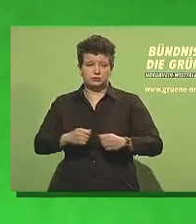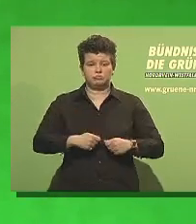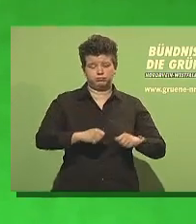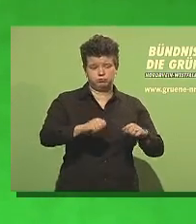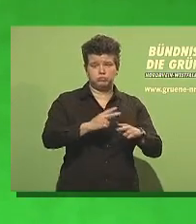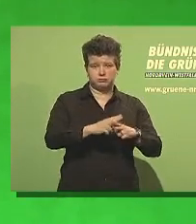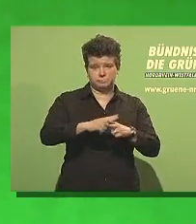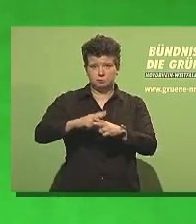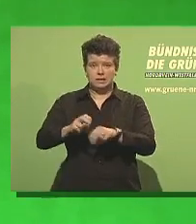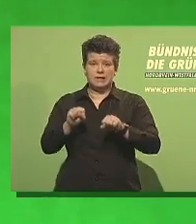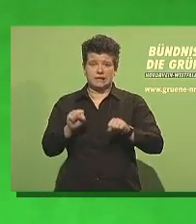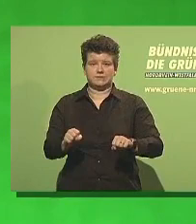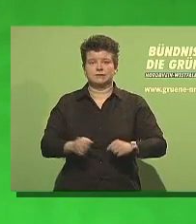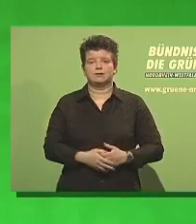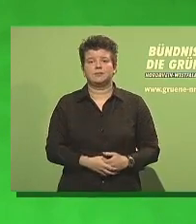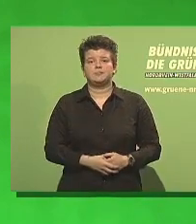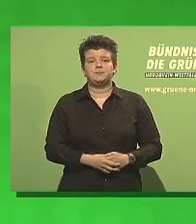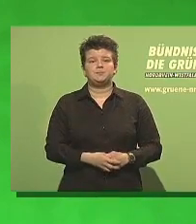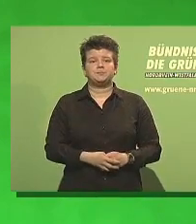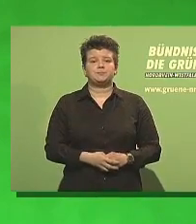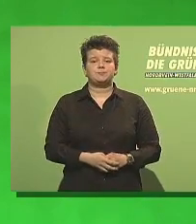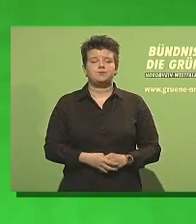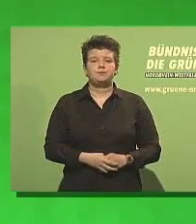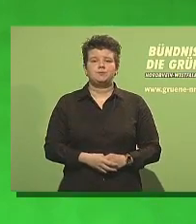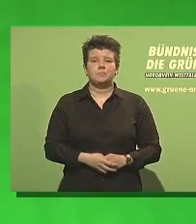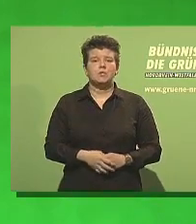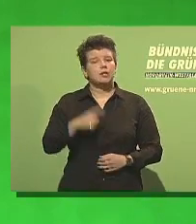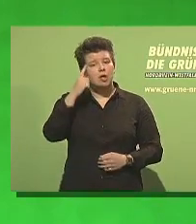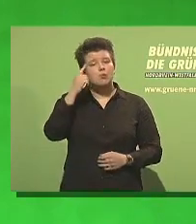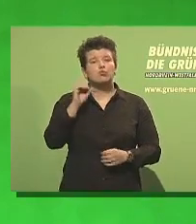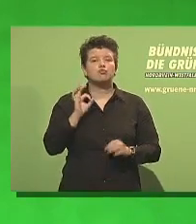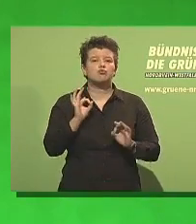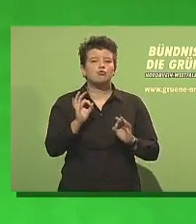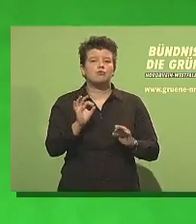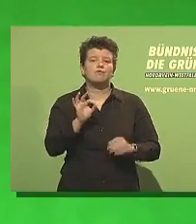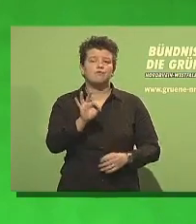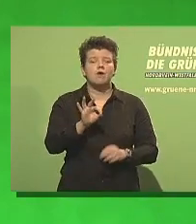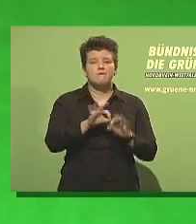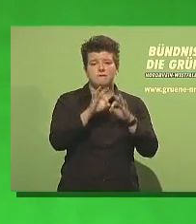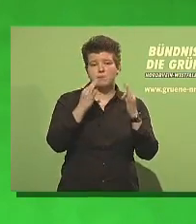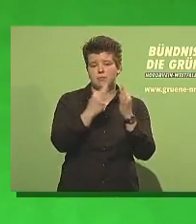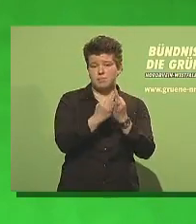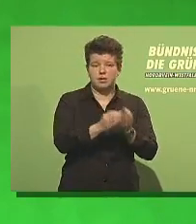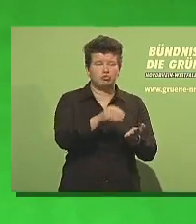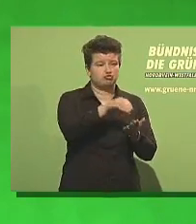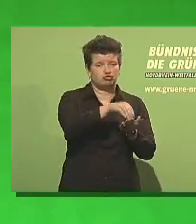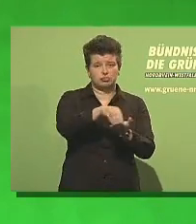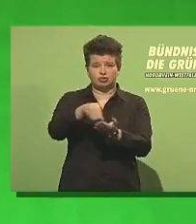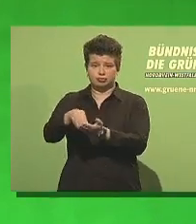Heizkosten. Das ist gut für die Kommunen und das ist gut für die Familien mit niedrigen Einkommen. Und deshalb wollen wir es.